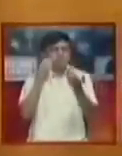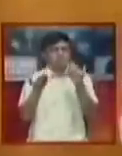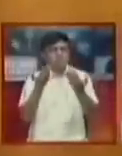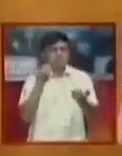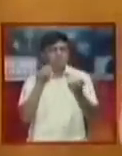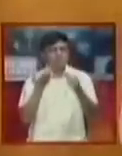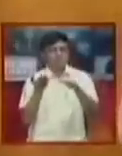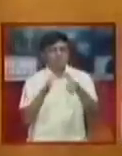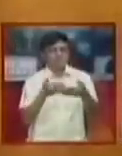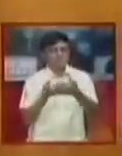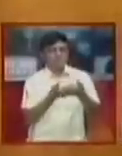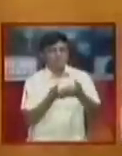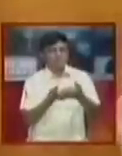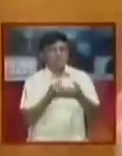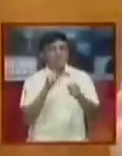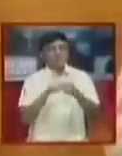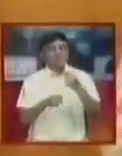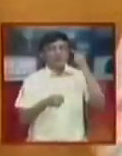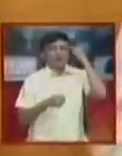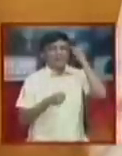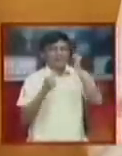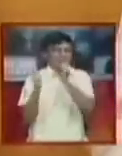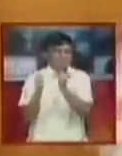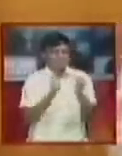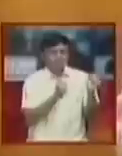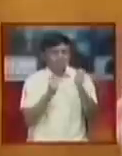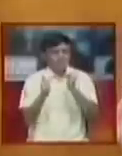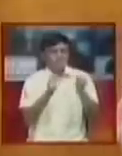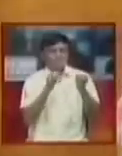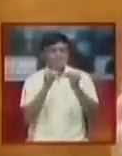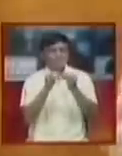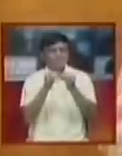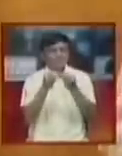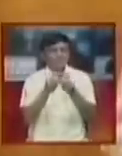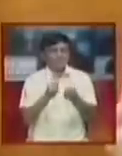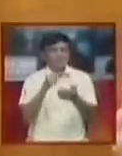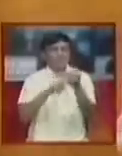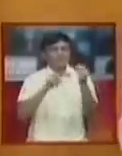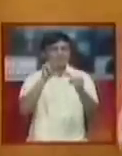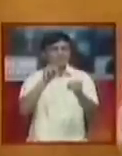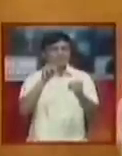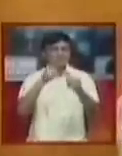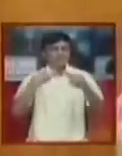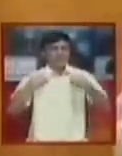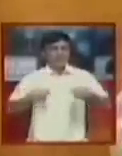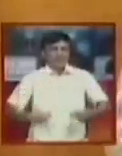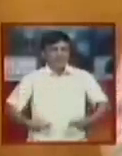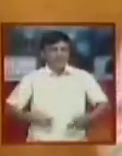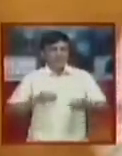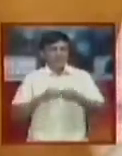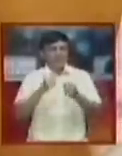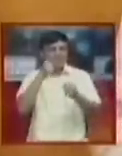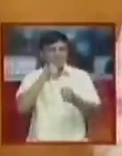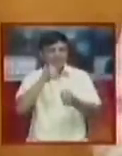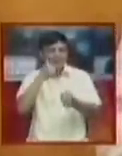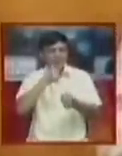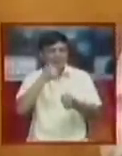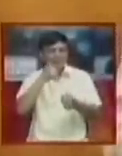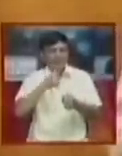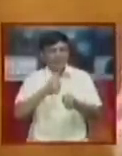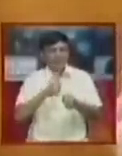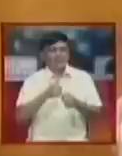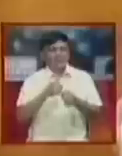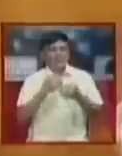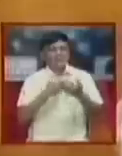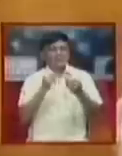bansa. Kaya nga po gumagawa tayo ng mga hakbang upang tugunan ang pangangailangan sa kalusugan ng kababaihan. Nais